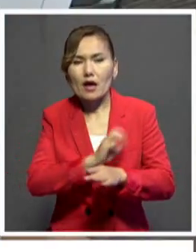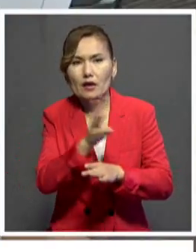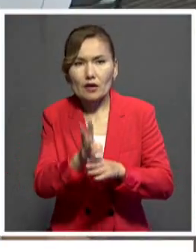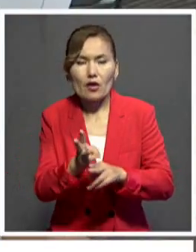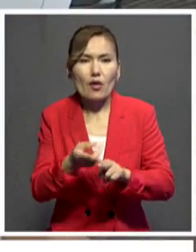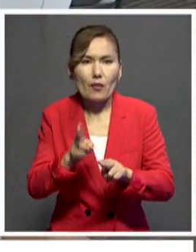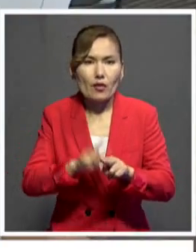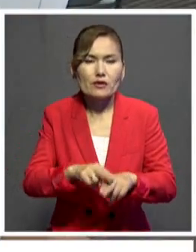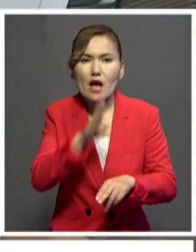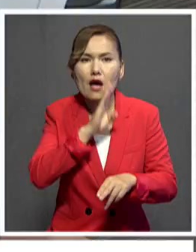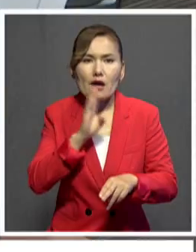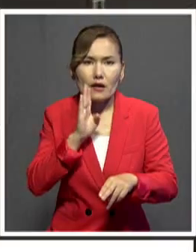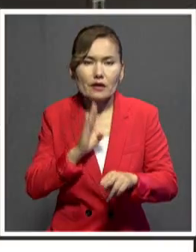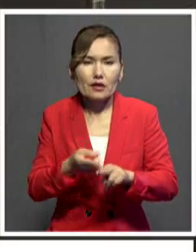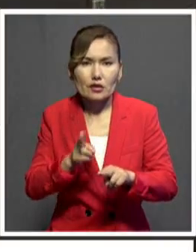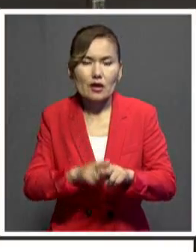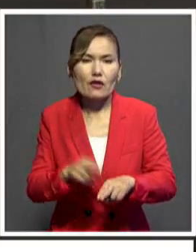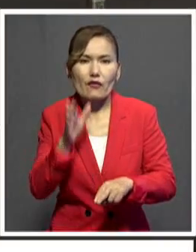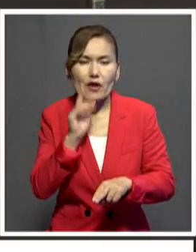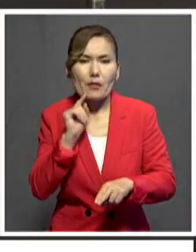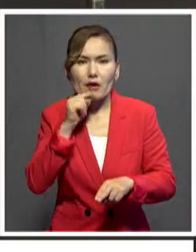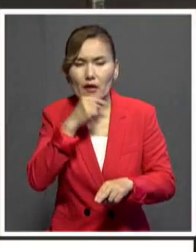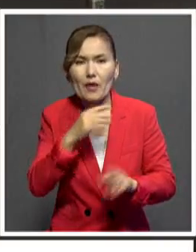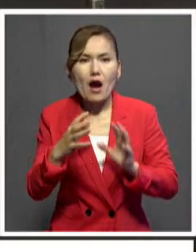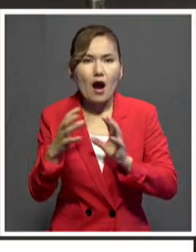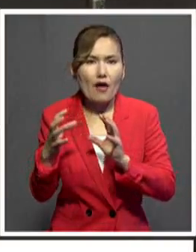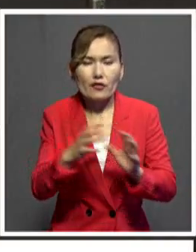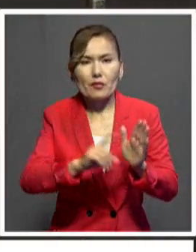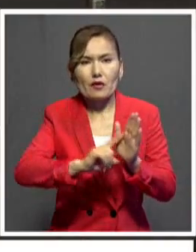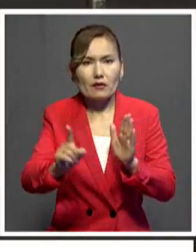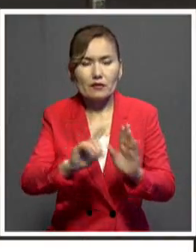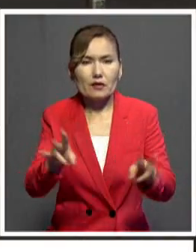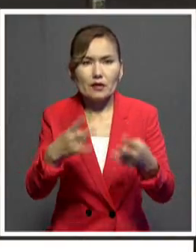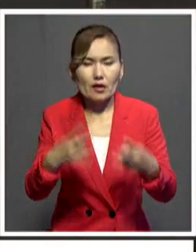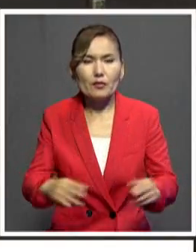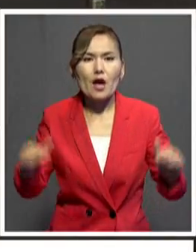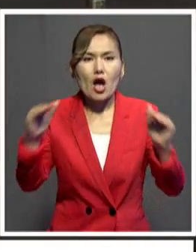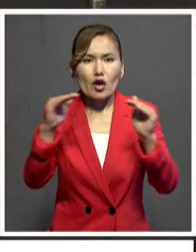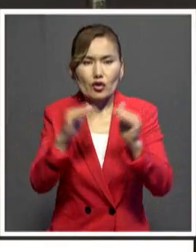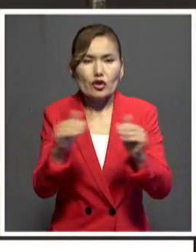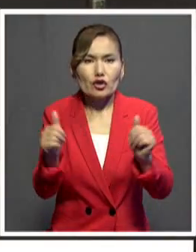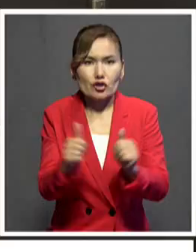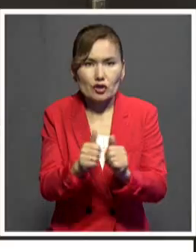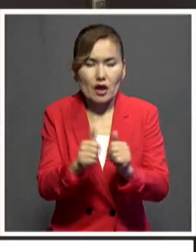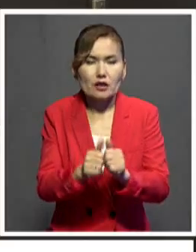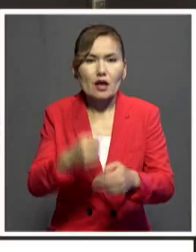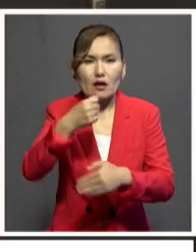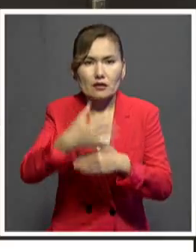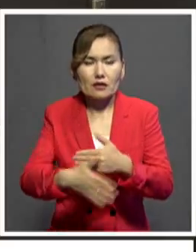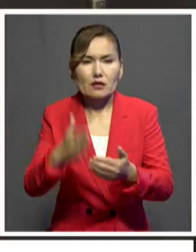кейуананың уақыты мен қаржысын үнемдеп отыр. Автобуспен соңғы барып жүргенше міне жердің үйің жанынан келе салып керекті ақпаратыңды алып